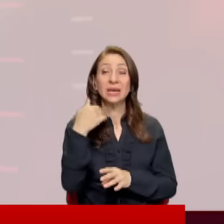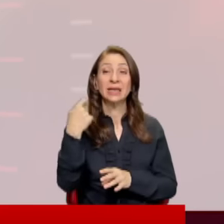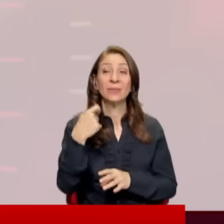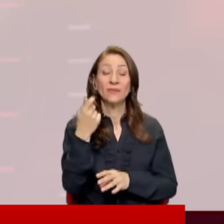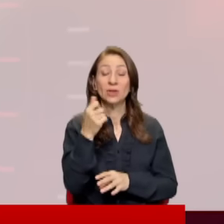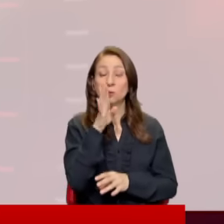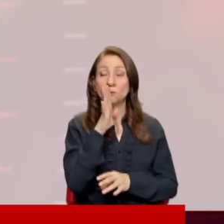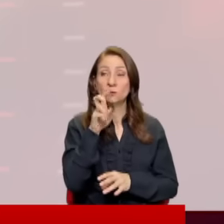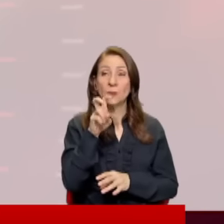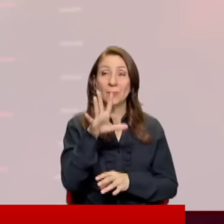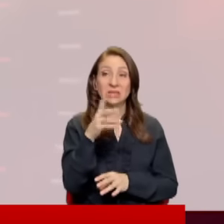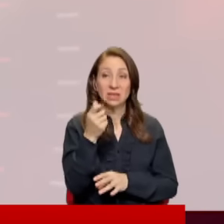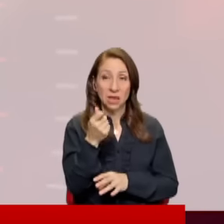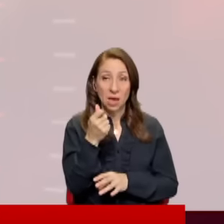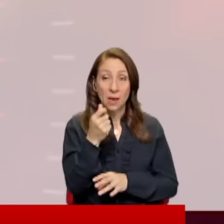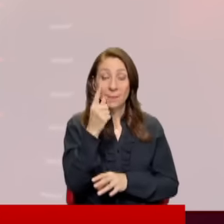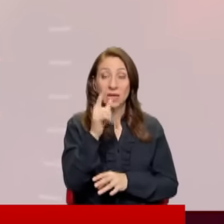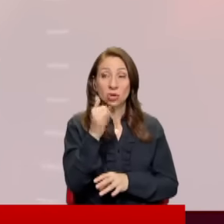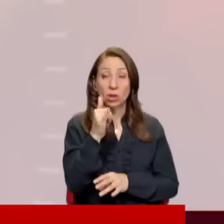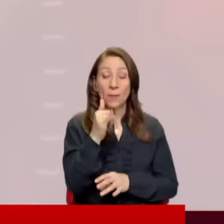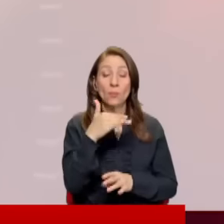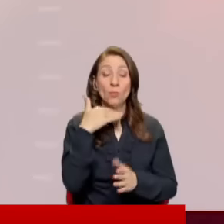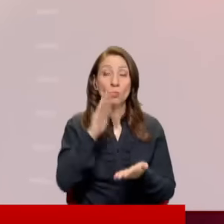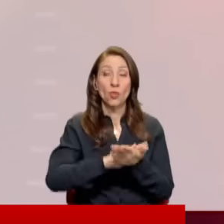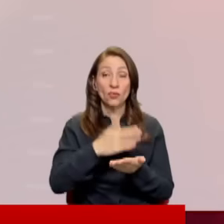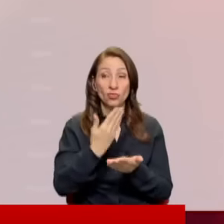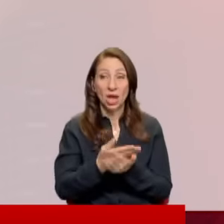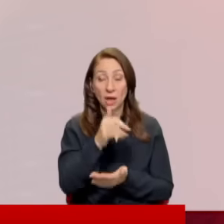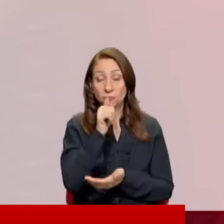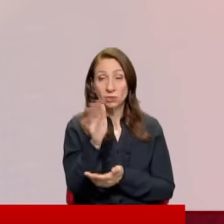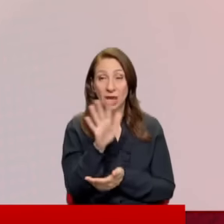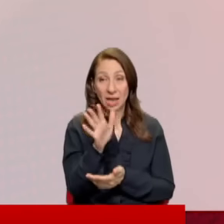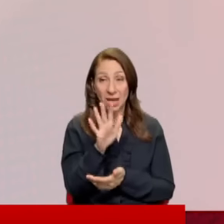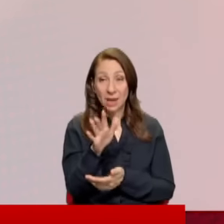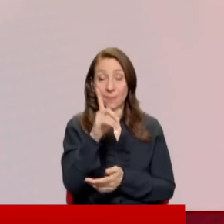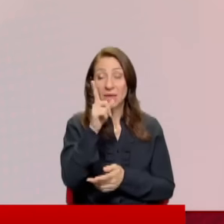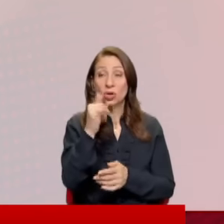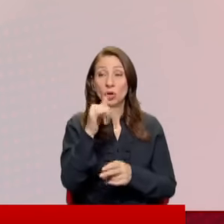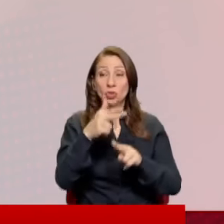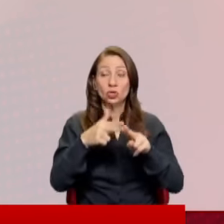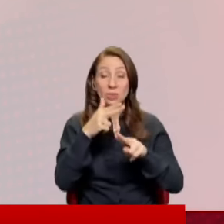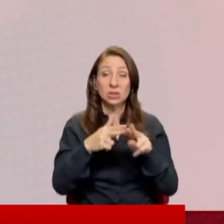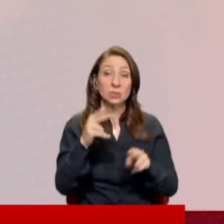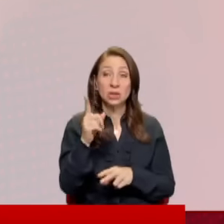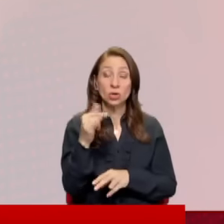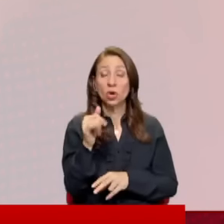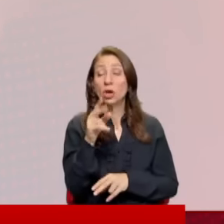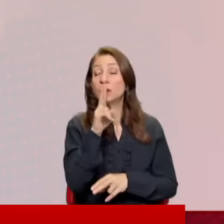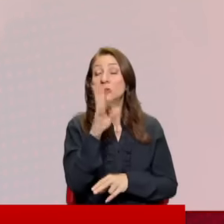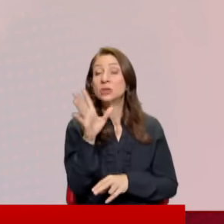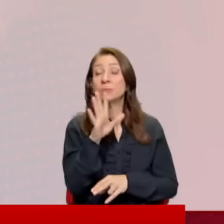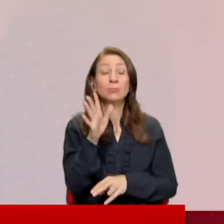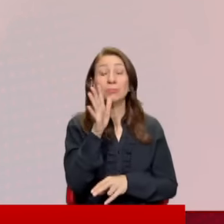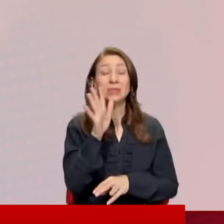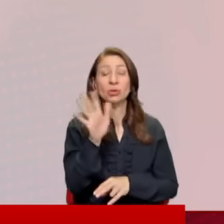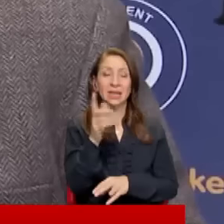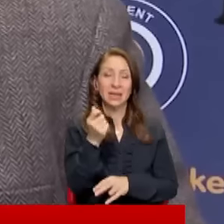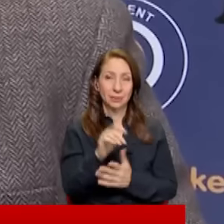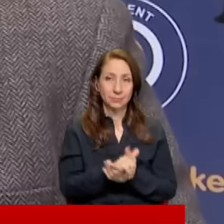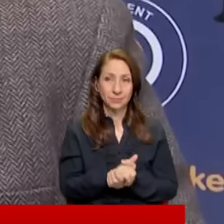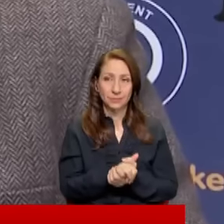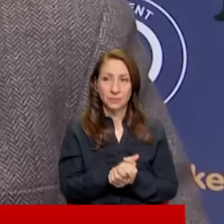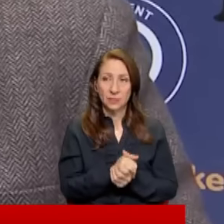fiyatı 485 l 1 kilo büfenin fiyatı 650 kilo kuşbaşının fiyatı İsa 550